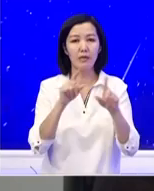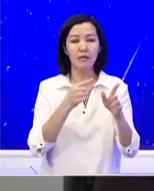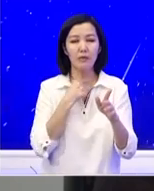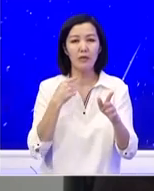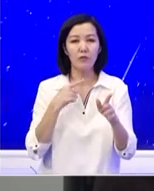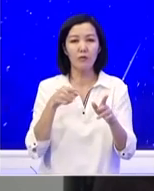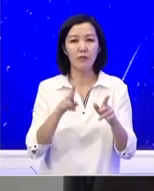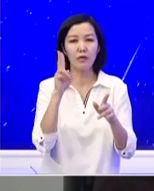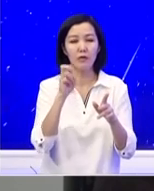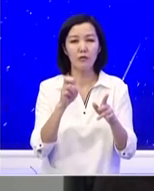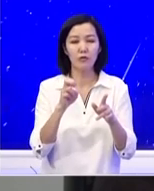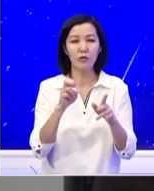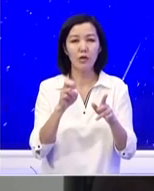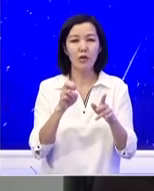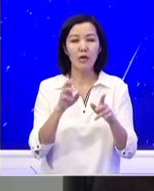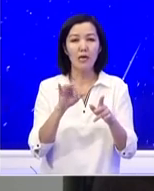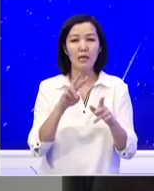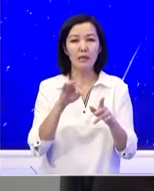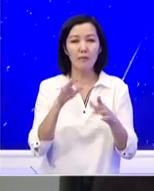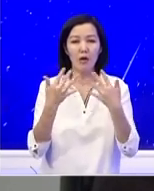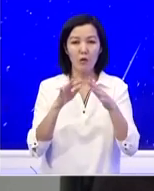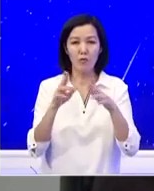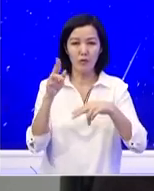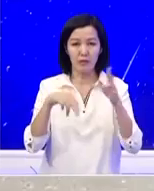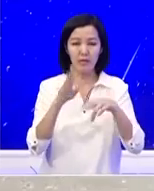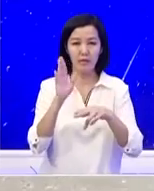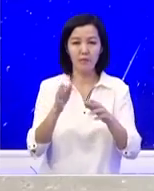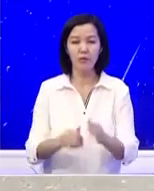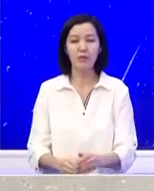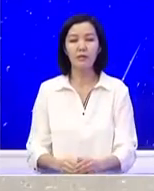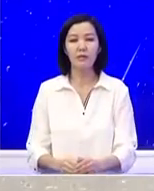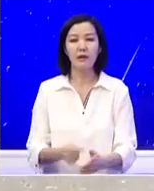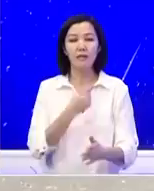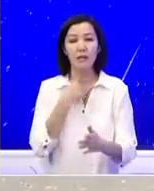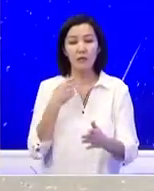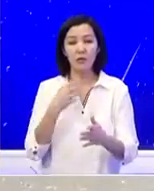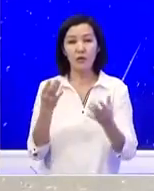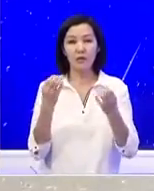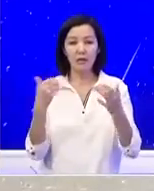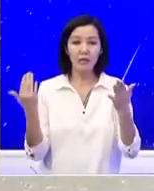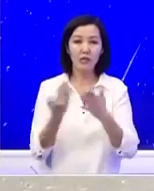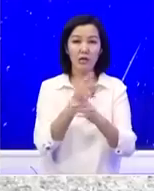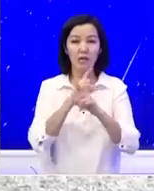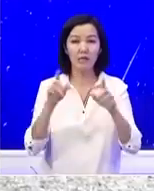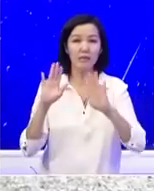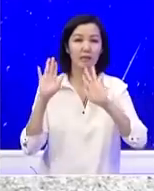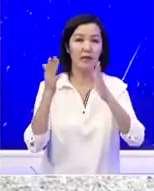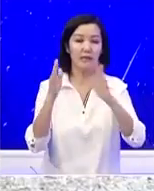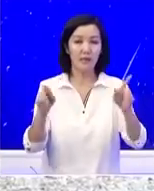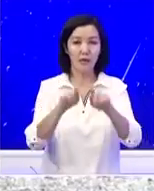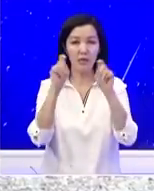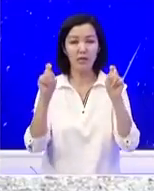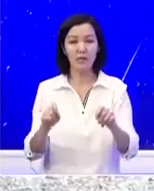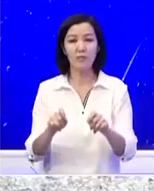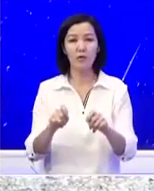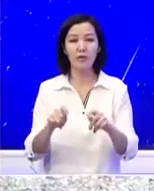Талдықорғандағы 1200 орындық. Ол Ынтымақ ауылында бой көтереді. Облыс орталығында тағы да бір жаңа саябақ ел игілігіне берілмек.